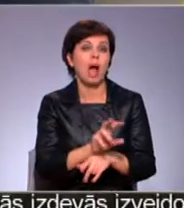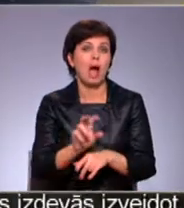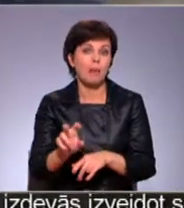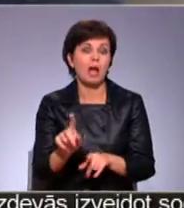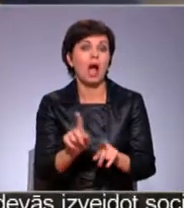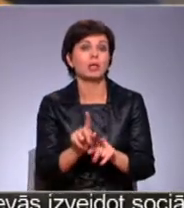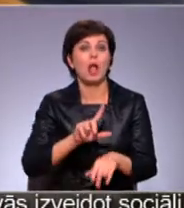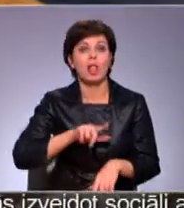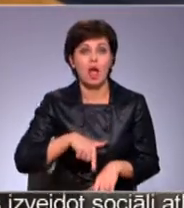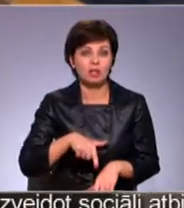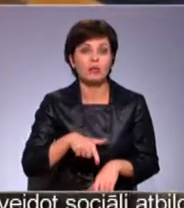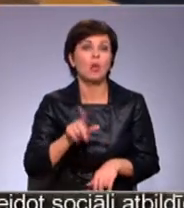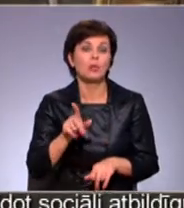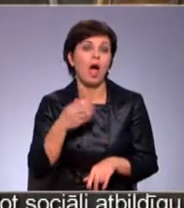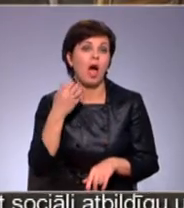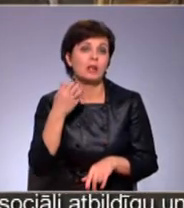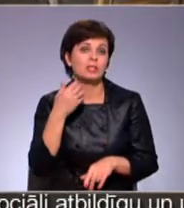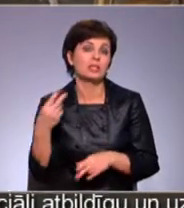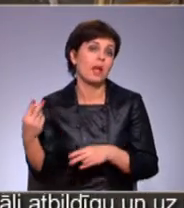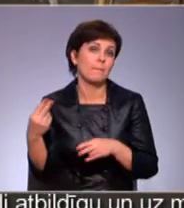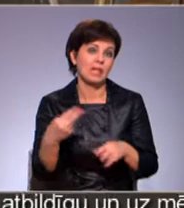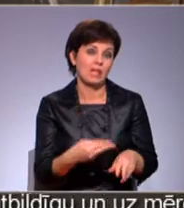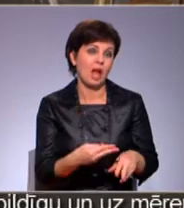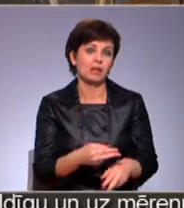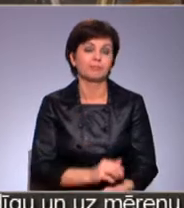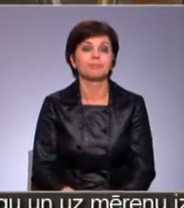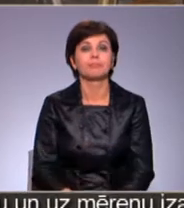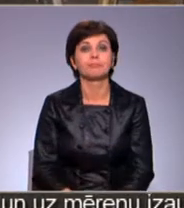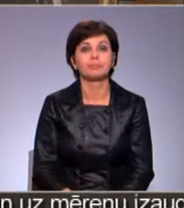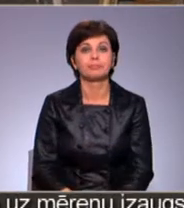Latvijas, gan ārvalstīm. Sāka Dreimane, Edvīns Svēls, aizputs televīzija.